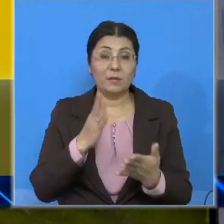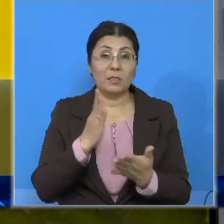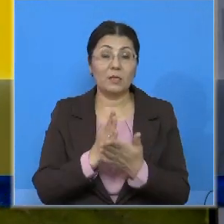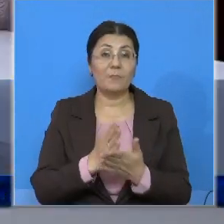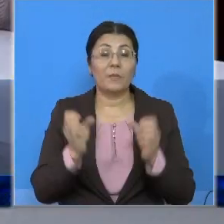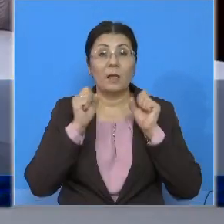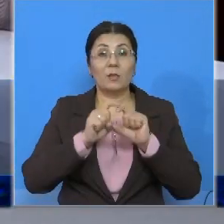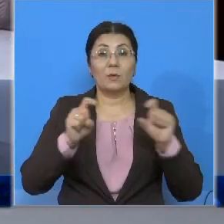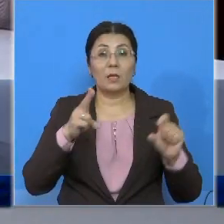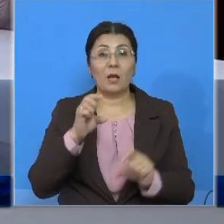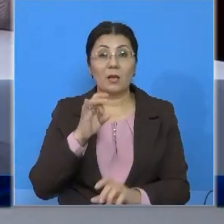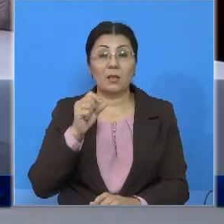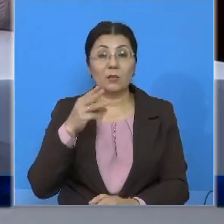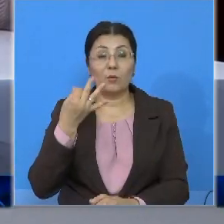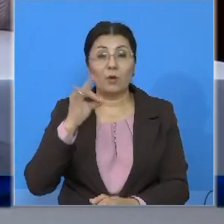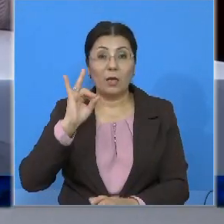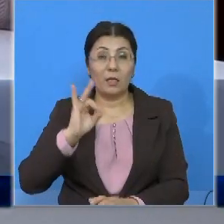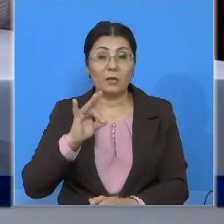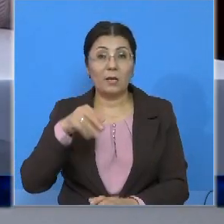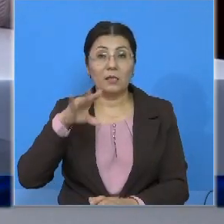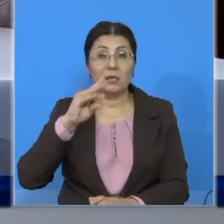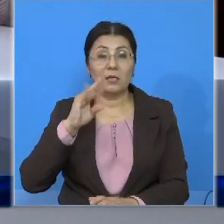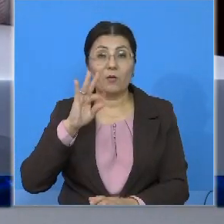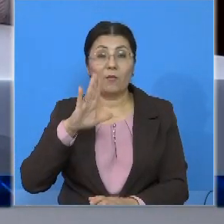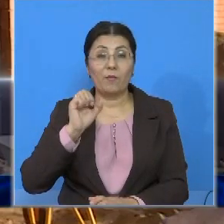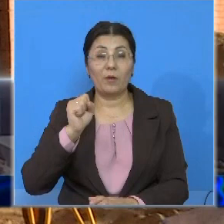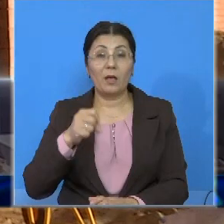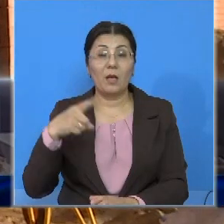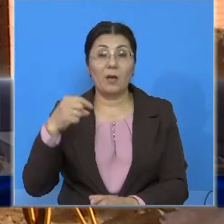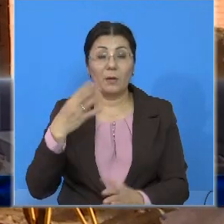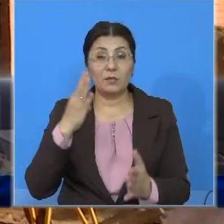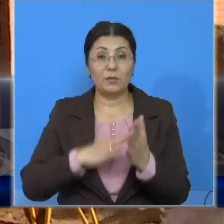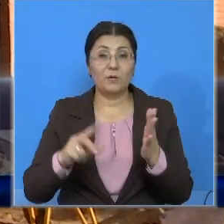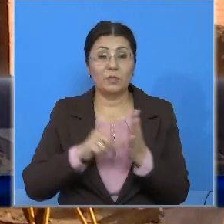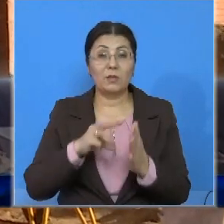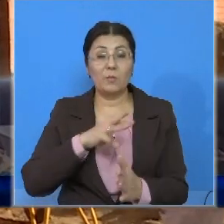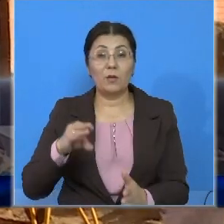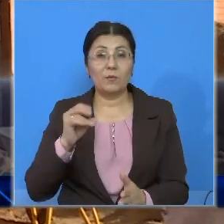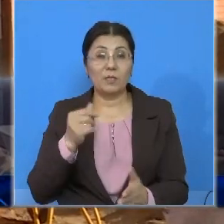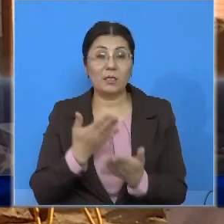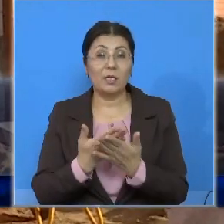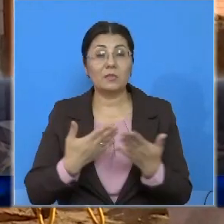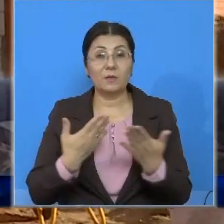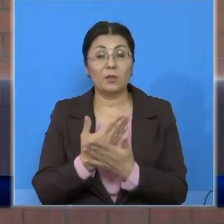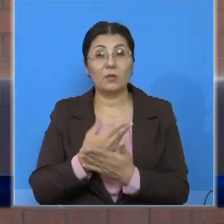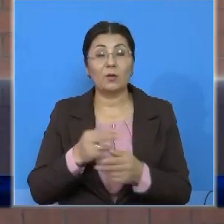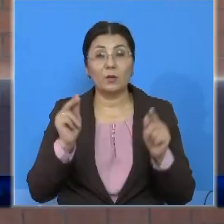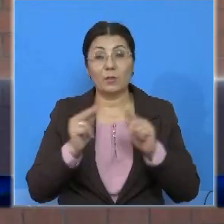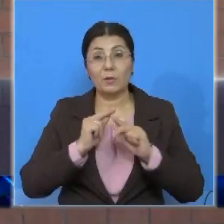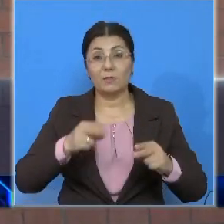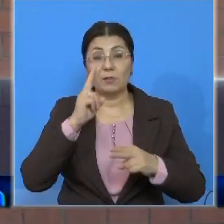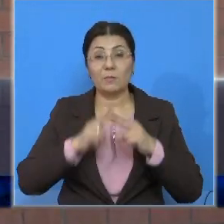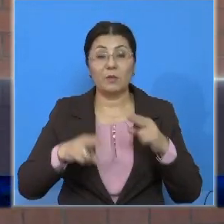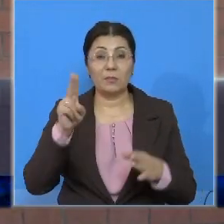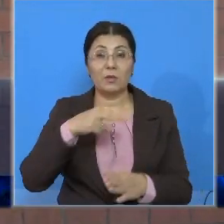на спорткомплексы Каратуга и Родниковка выделено по 197 миллионов. Строительство нового клуба Каратуга завершится в декабре.